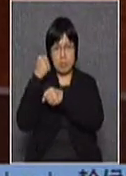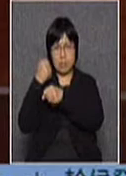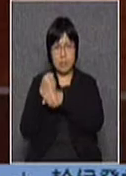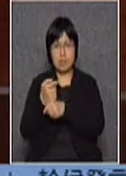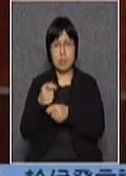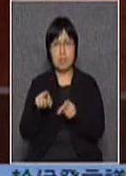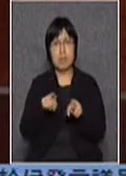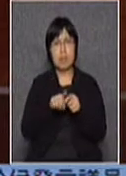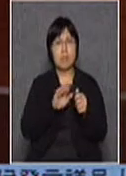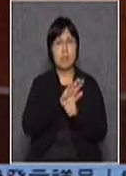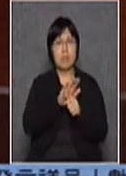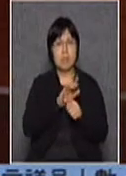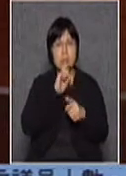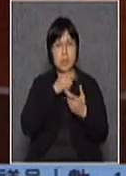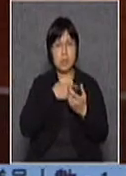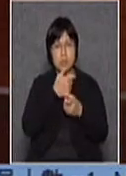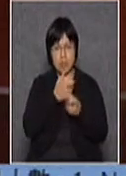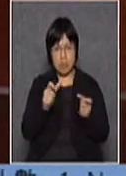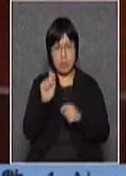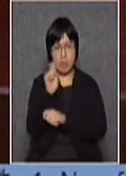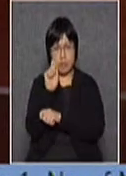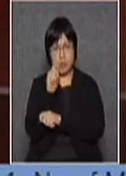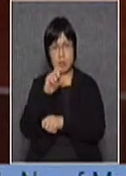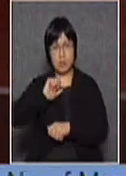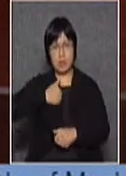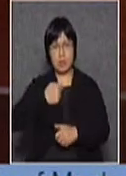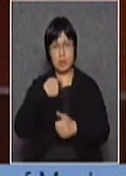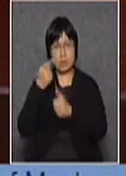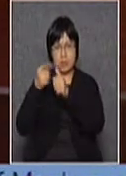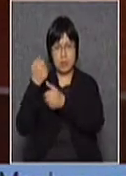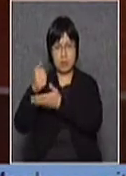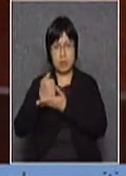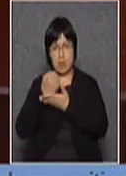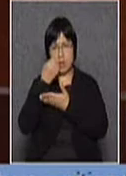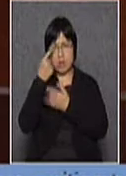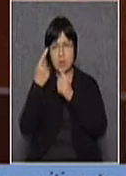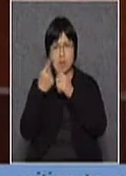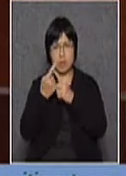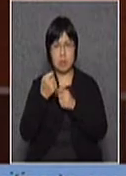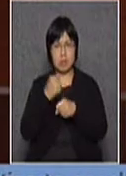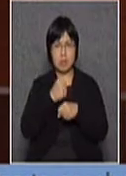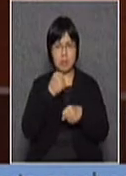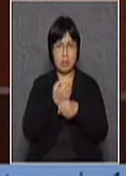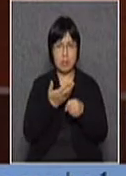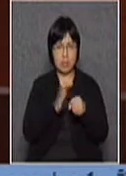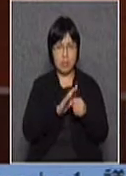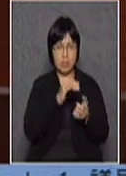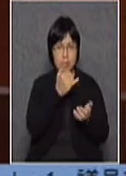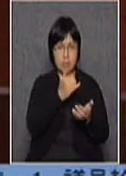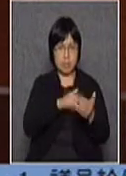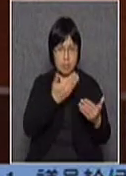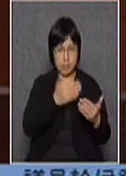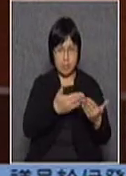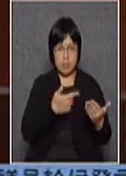及保障他們的薪酬及福利，僱主需優先聘請本地工人填補職位空缺，定